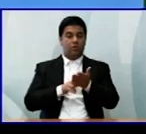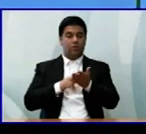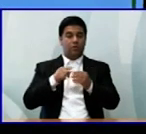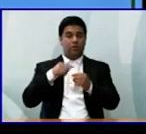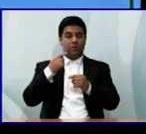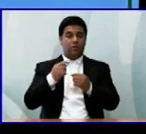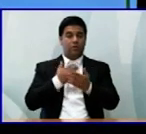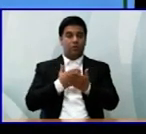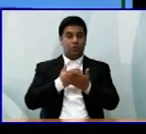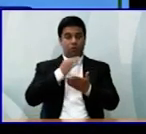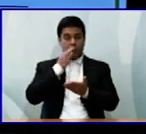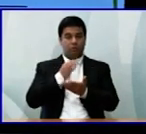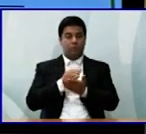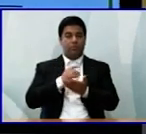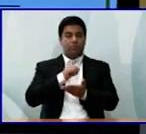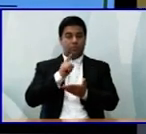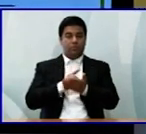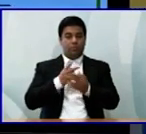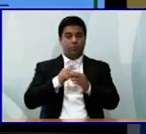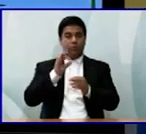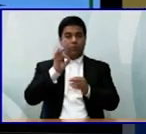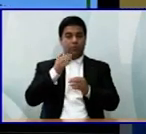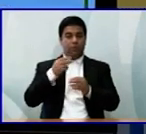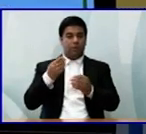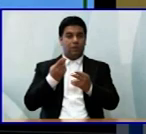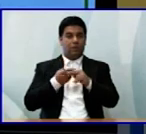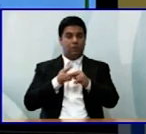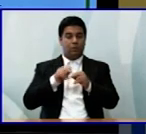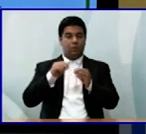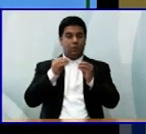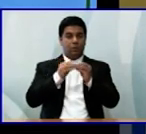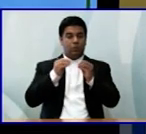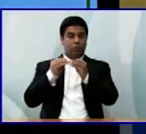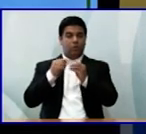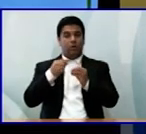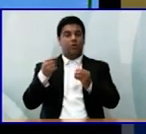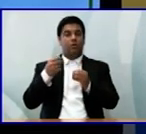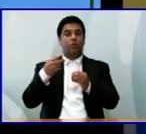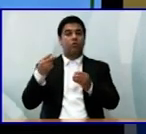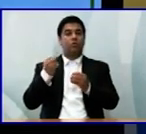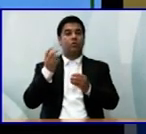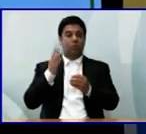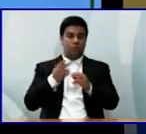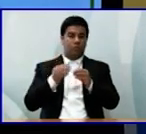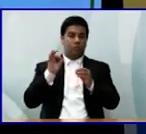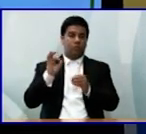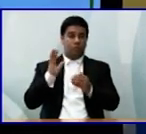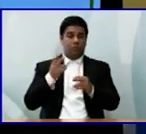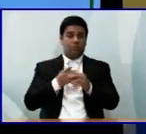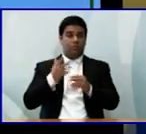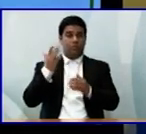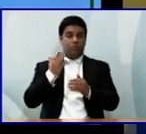misolning javobi albatta u 0 ga teng, chunki unda 10 ayirsak 0 bo'ldi. 5-chi misolimizning